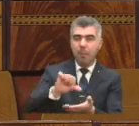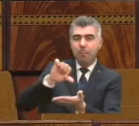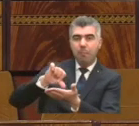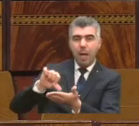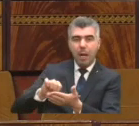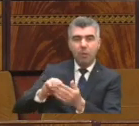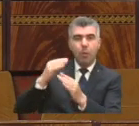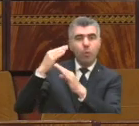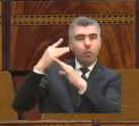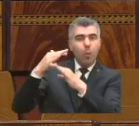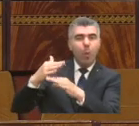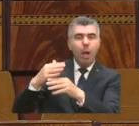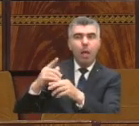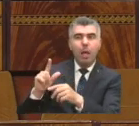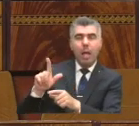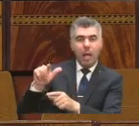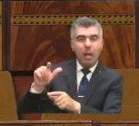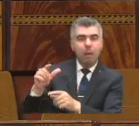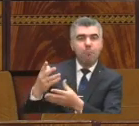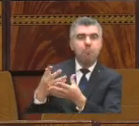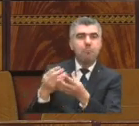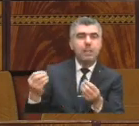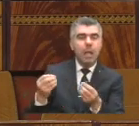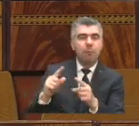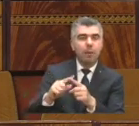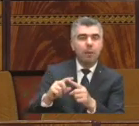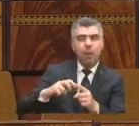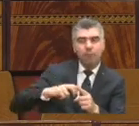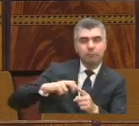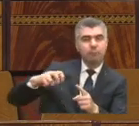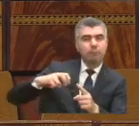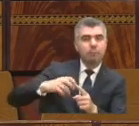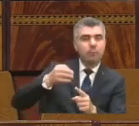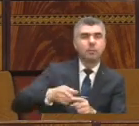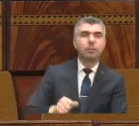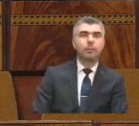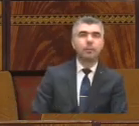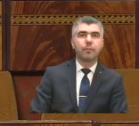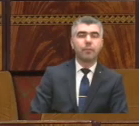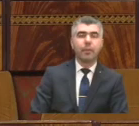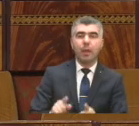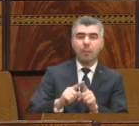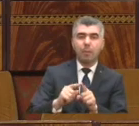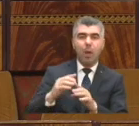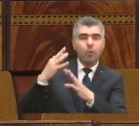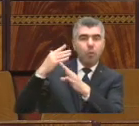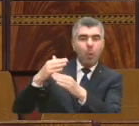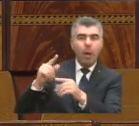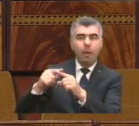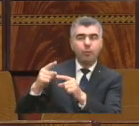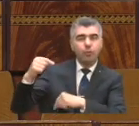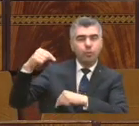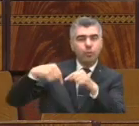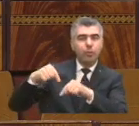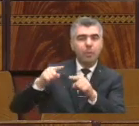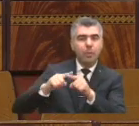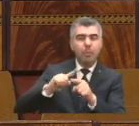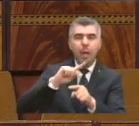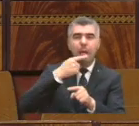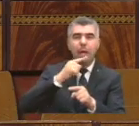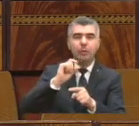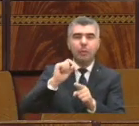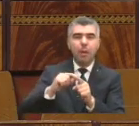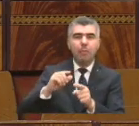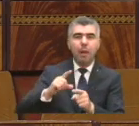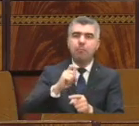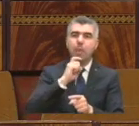سياحية وكتعتمد على هاد الخطوط الداخلية، فلا يعقل السيد الوزير السواح يجيو من برا وعندهم زاكورا ويتسناو في الدار